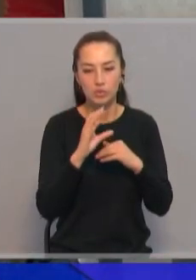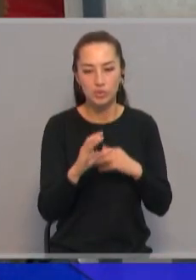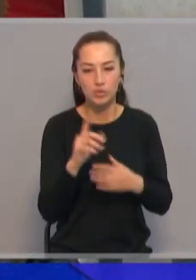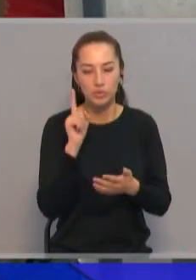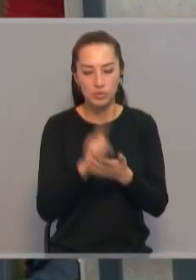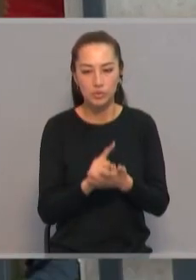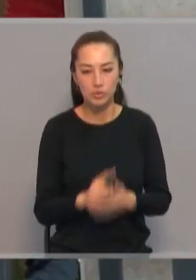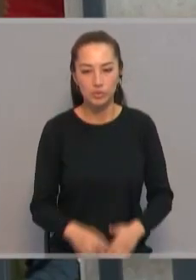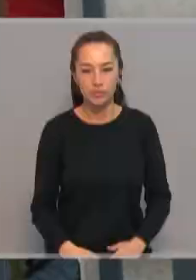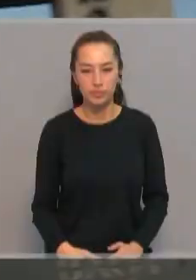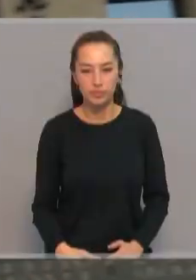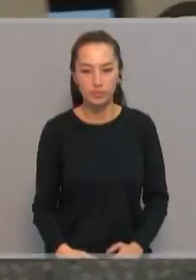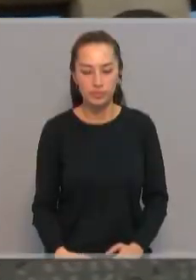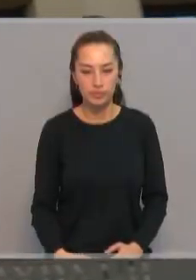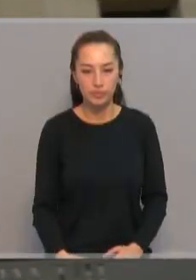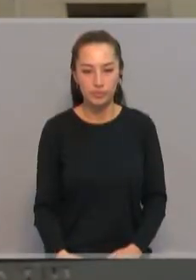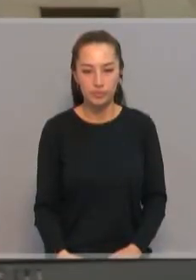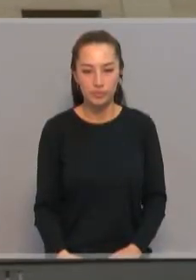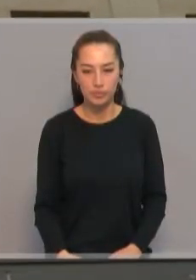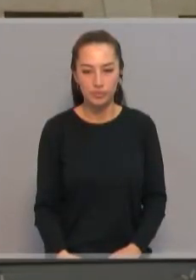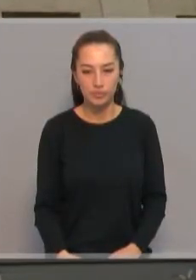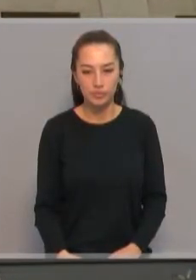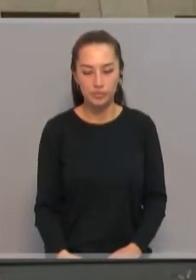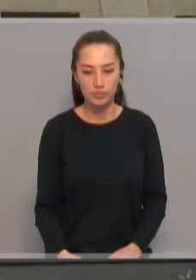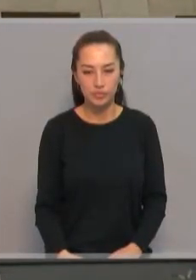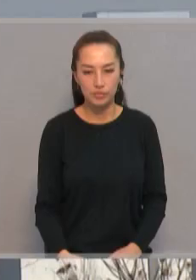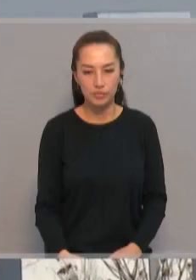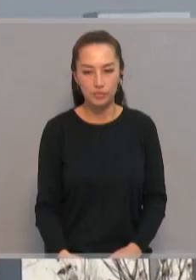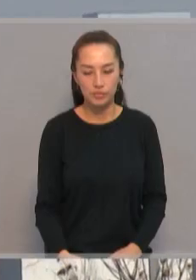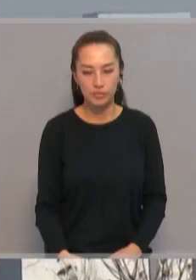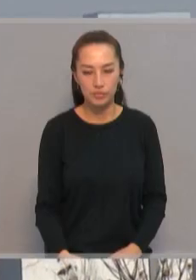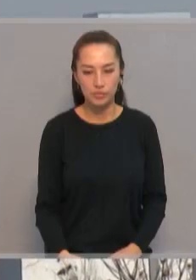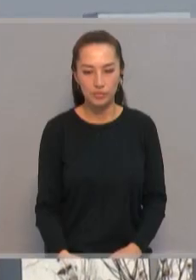қажет. Кенжехан Дүйсенбин, Нұрғожа Мамел, Гүлмаржан Молдадос, жаңалықтар.